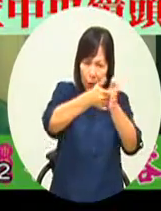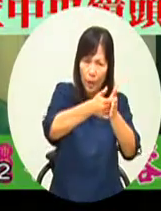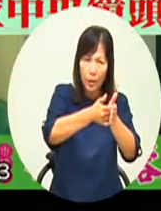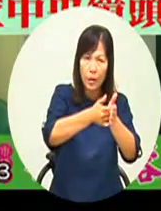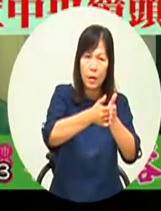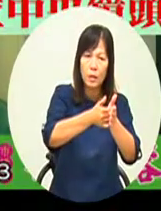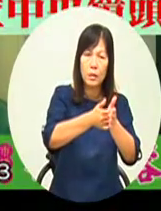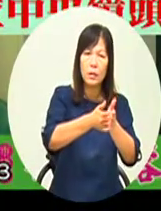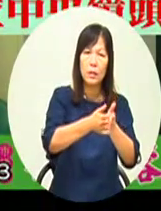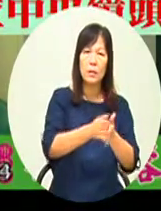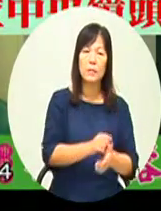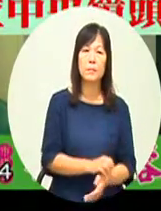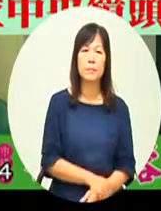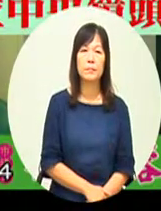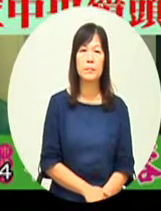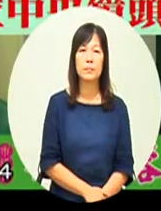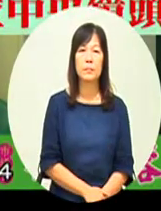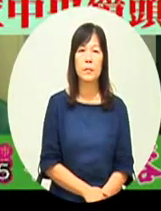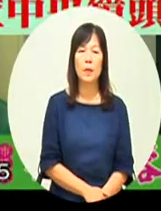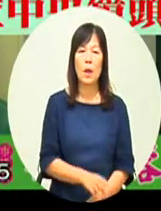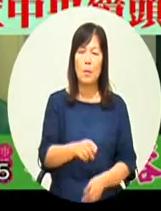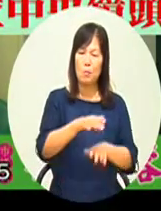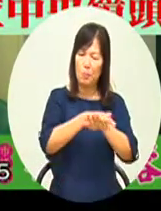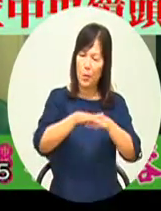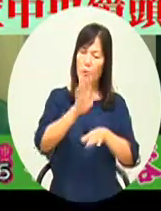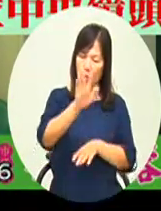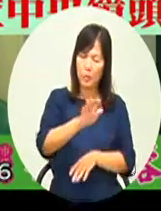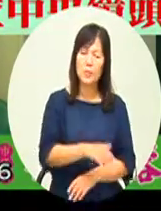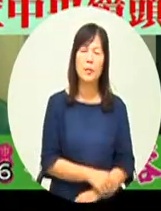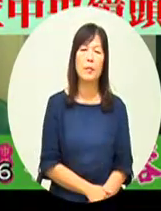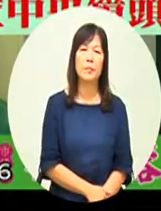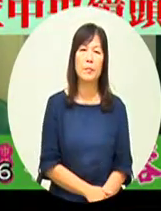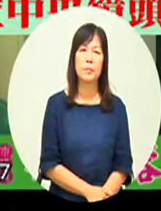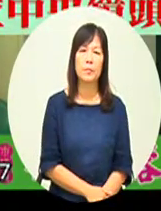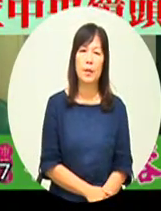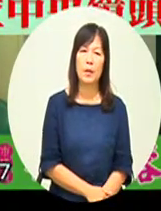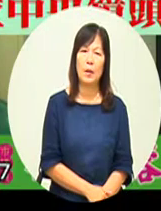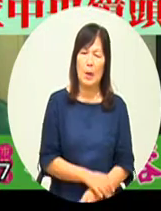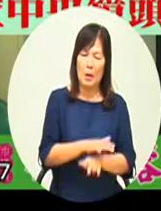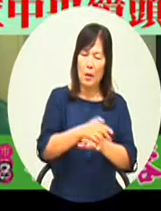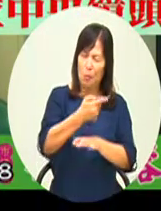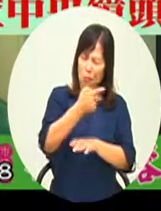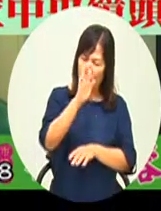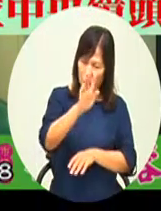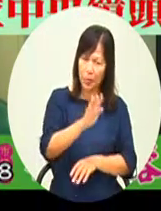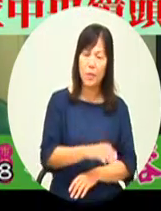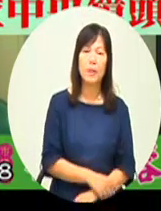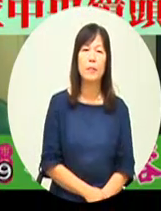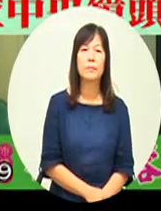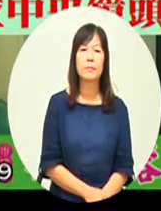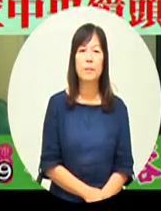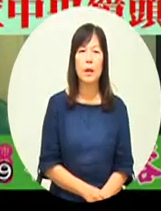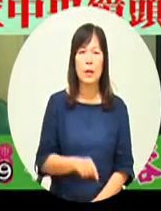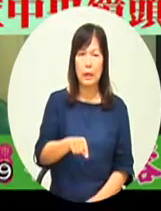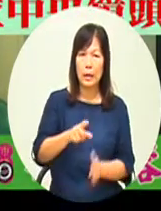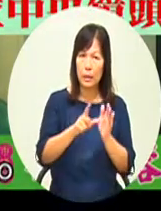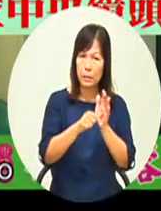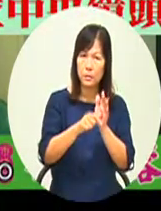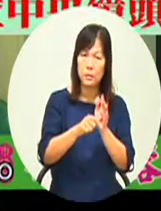运也个路安全呐、啊，哈，个安全个路保障啊，啊，这个是我们当时